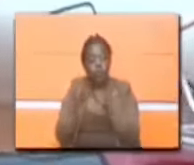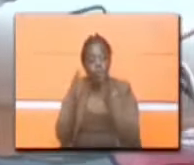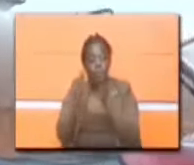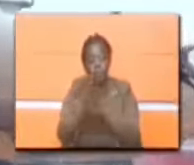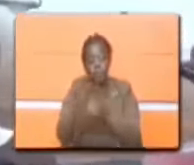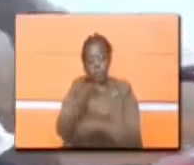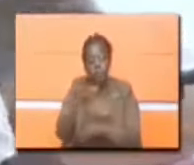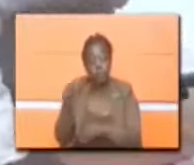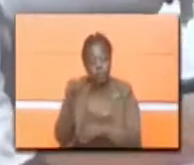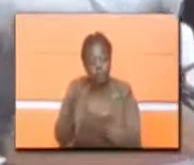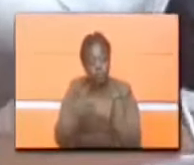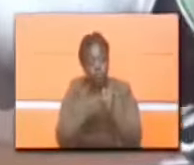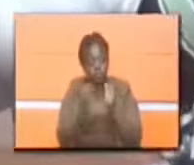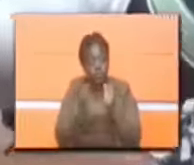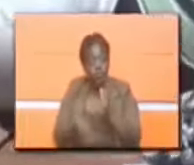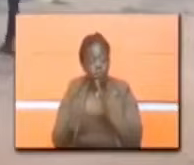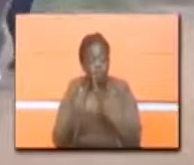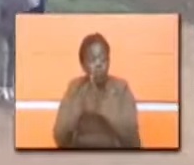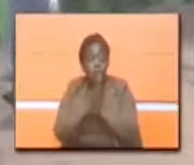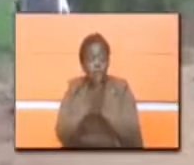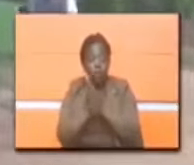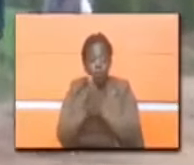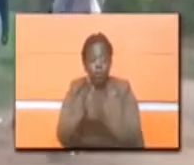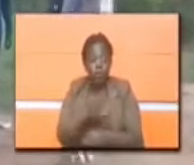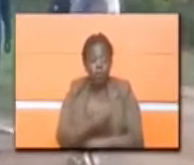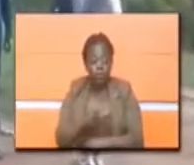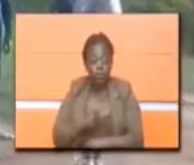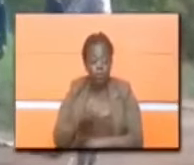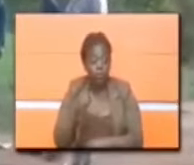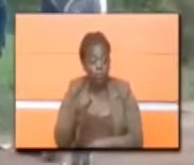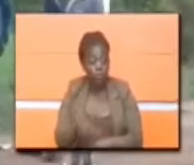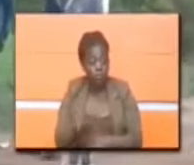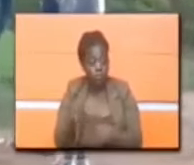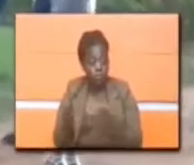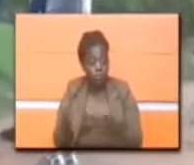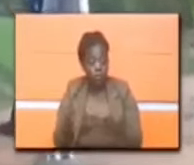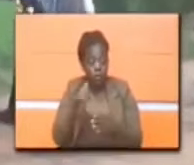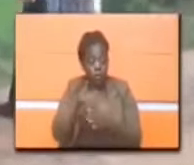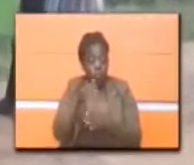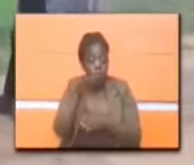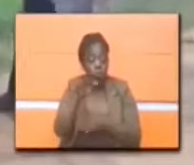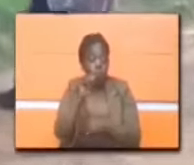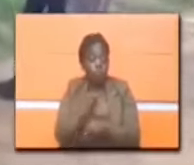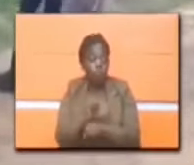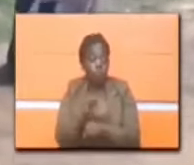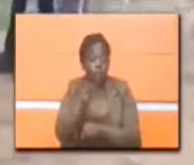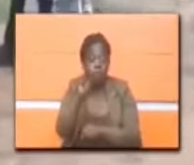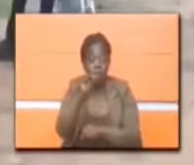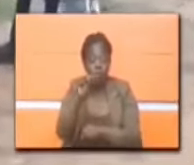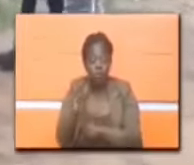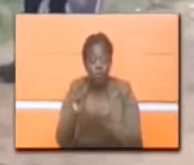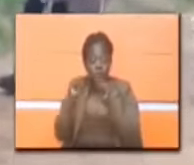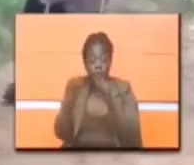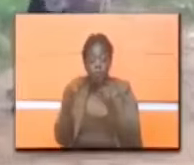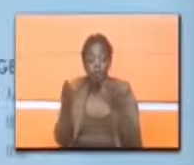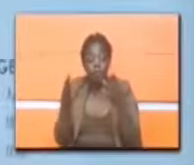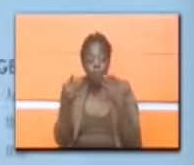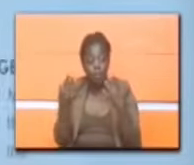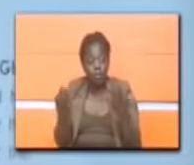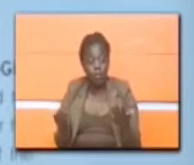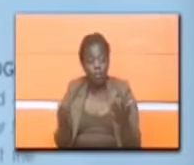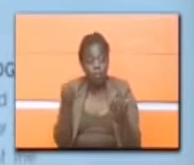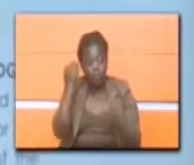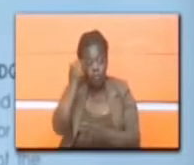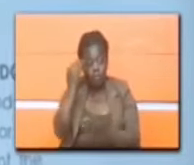Sande wiiki ewedde twakulaga emboozi Maama Nakibuka Harriet ng'ono nkuba kyeyeebungereza bwe yagenda n'ekiwandiiko kya